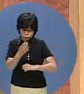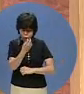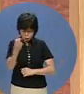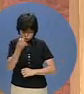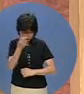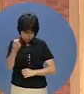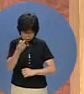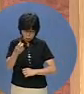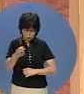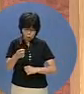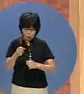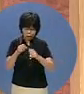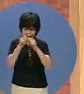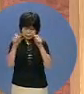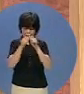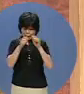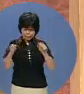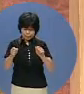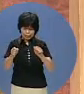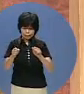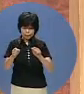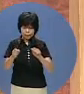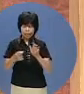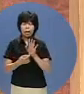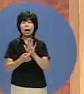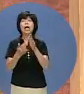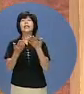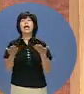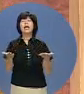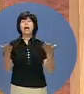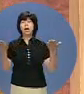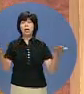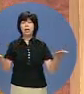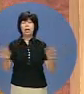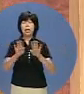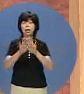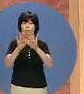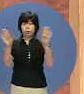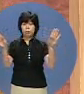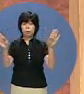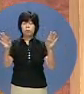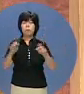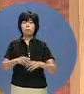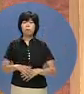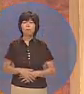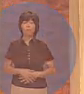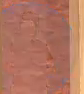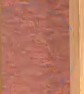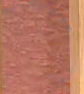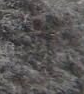土器や石器を展示する発掘調査成果展を開催します。